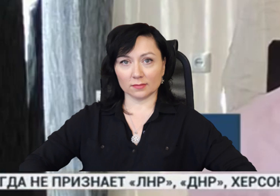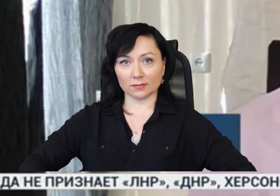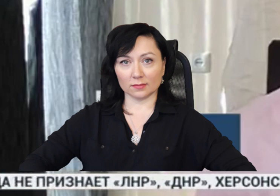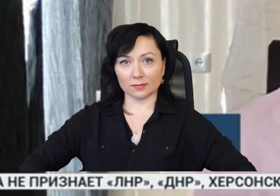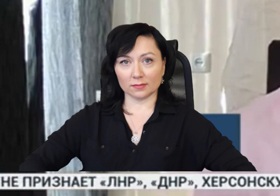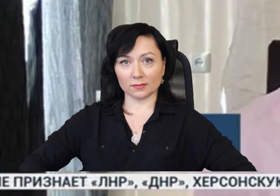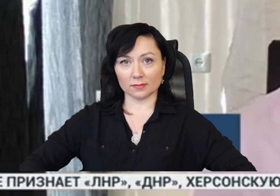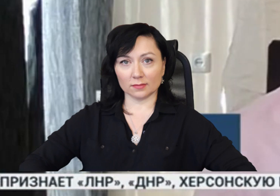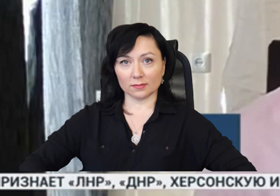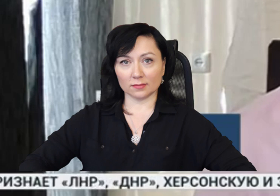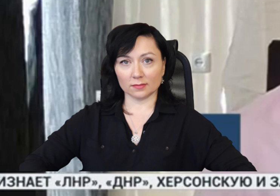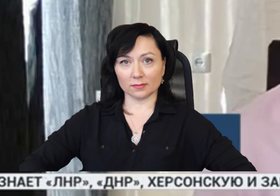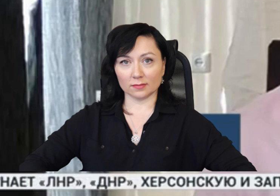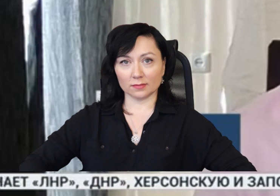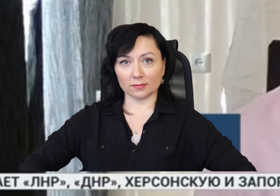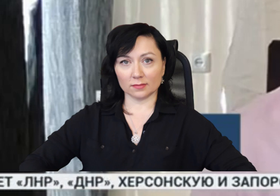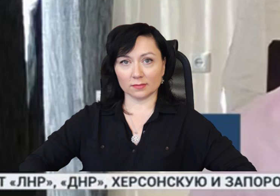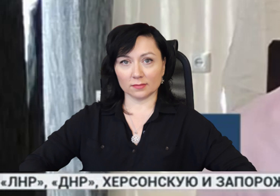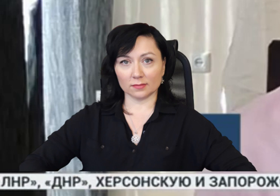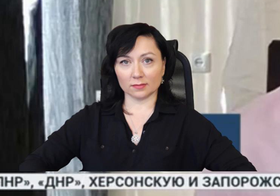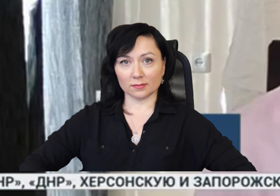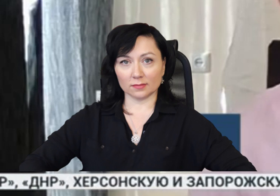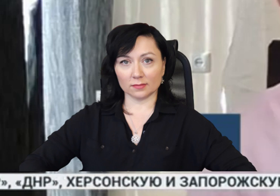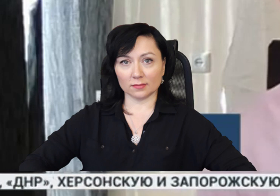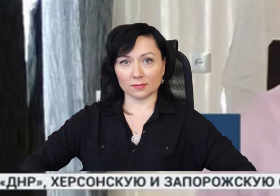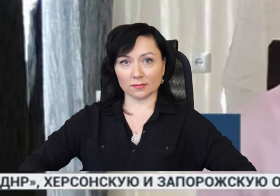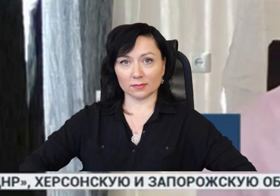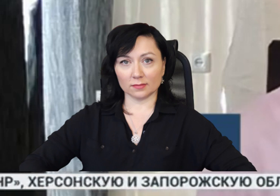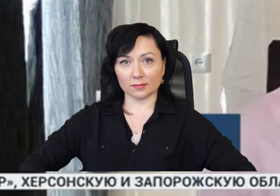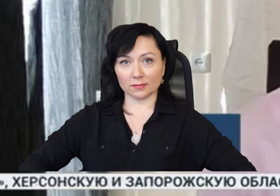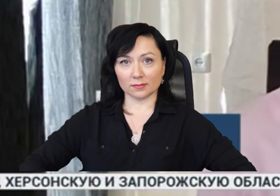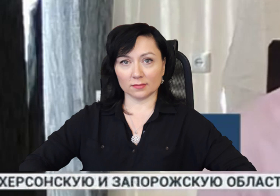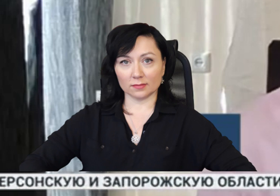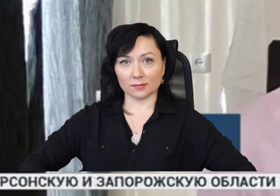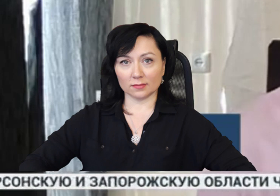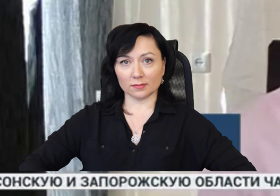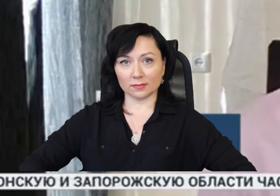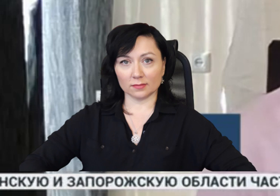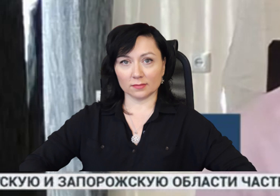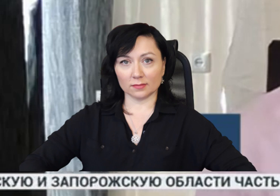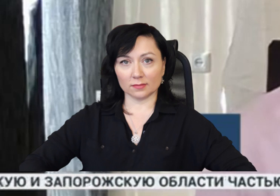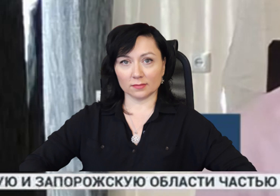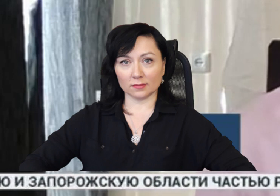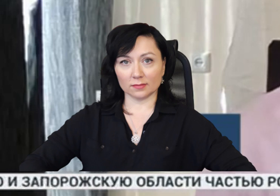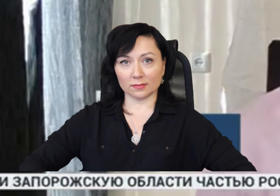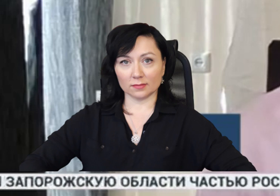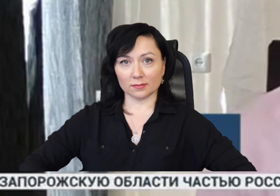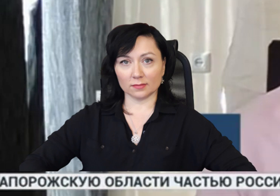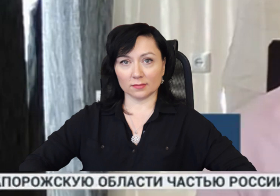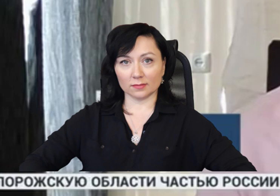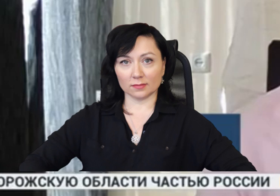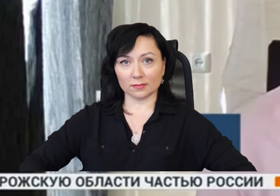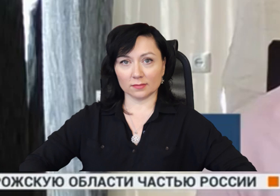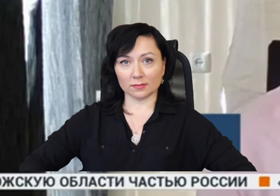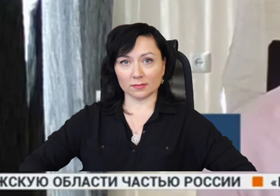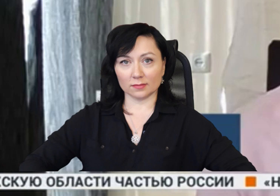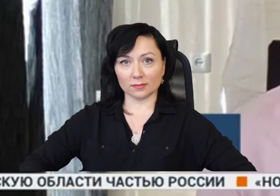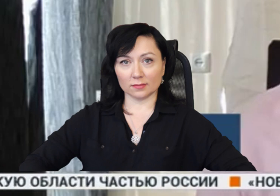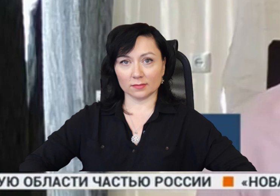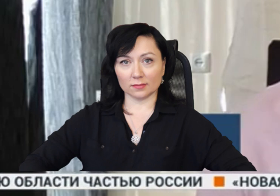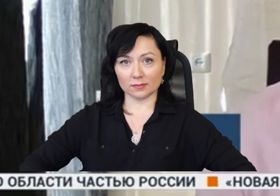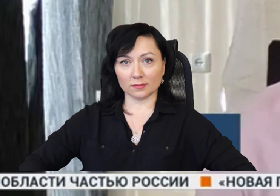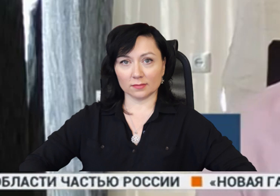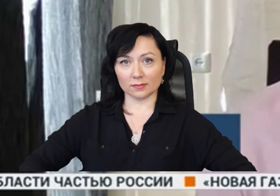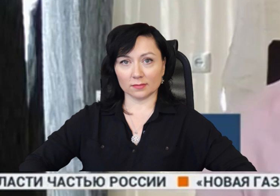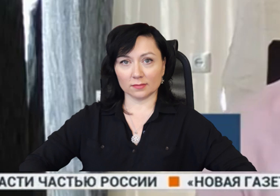обратную дату вылета в русском экспрессе рассказывает что сейчас аннуляции есть и преимущественно исходят от семей